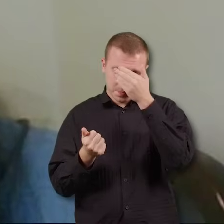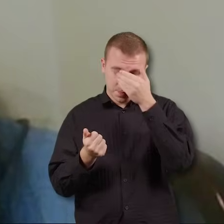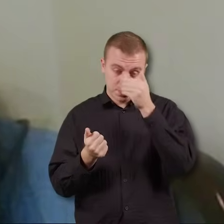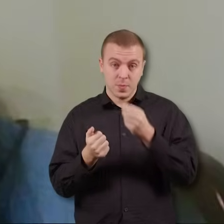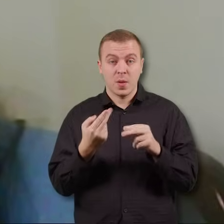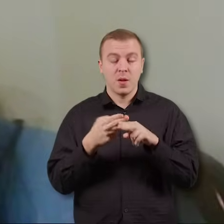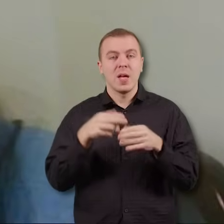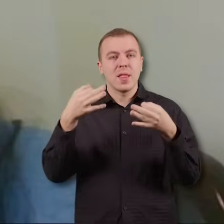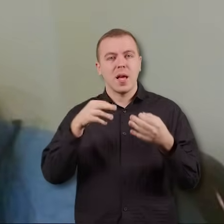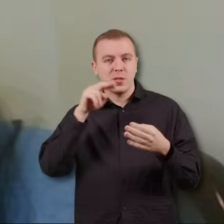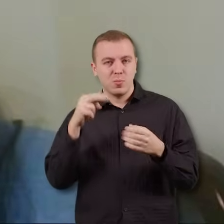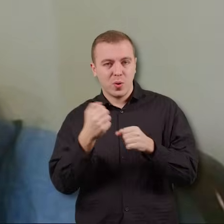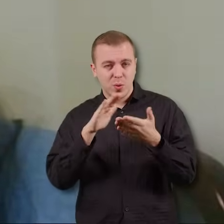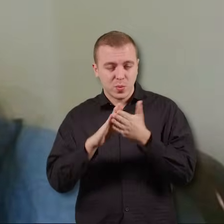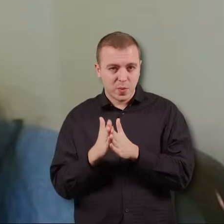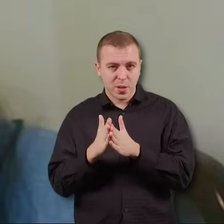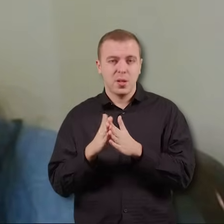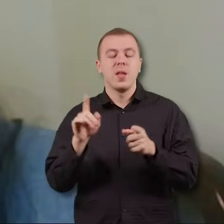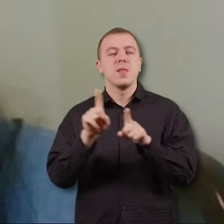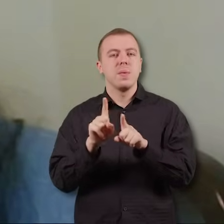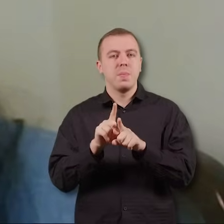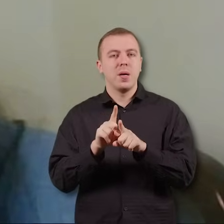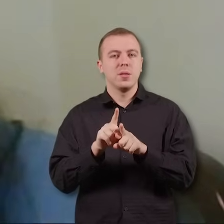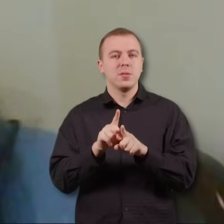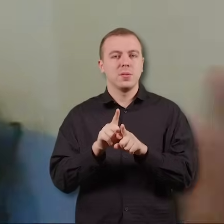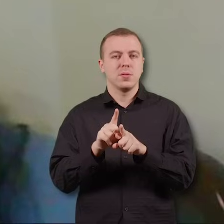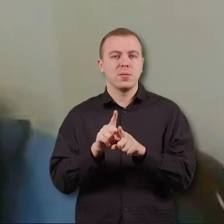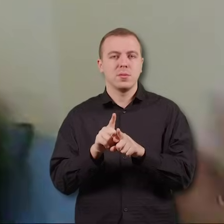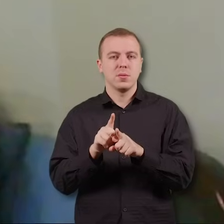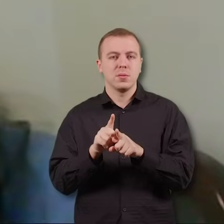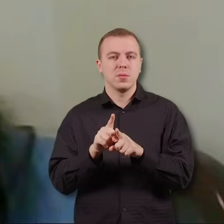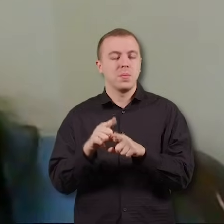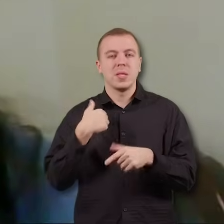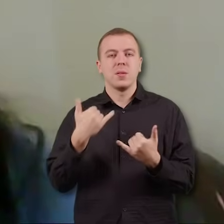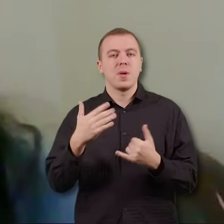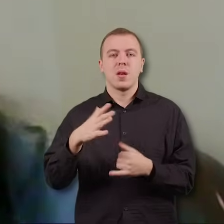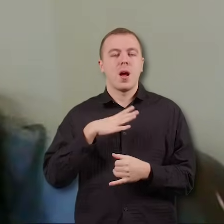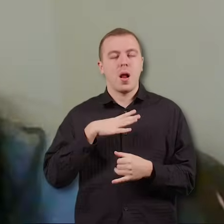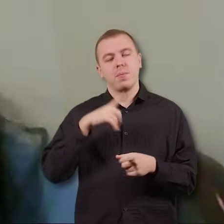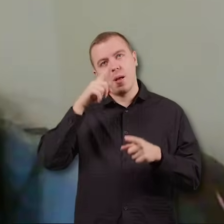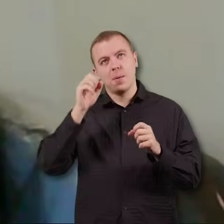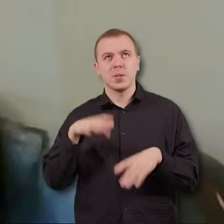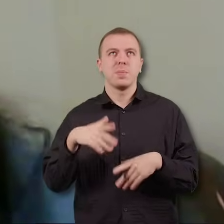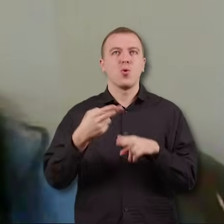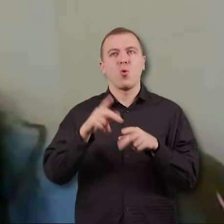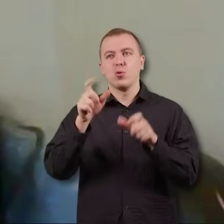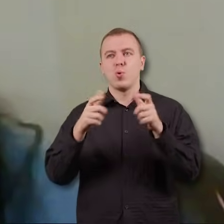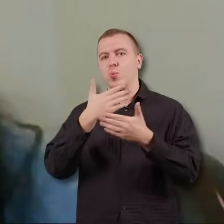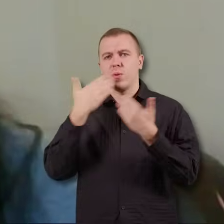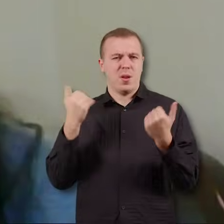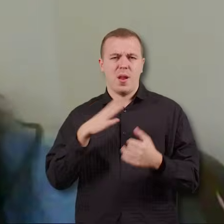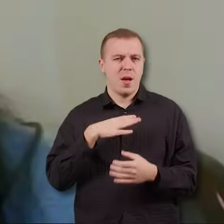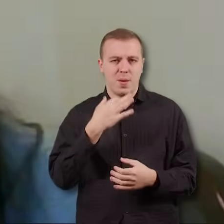tiek teisiniu požiūriu, tiek žmonės. Mes negalime apsimesti, kad tokių žmonių aplinkui